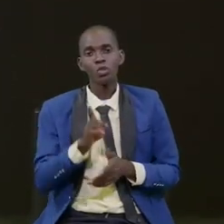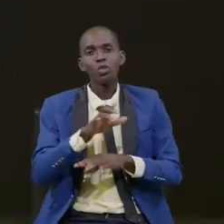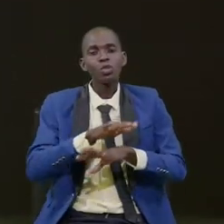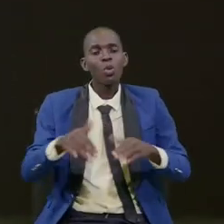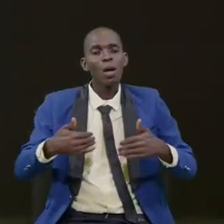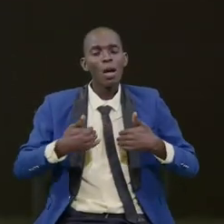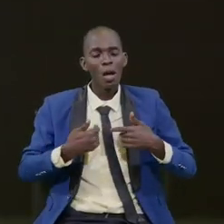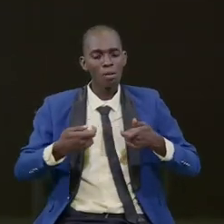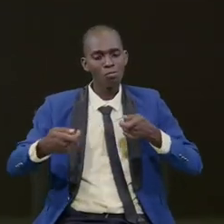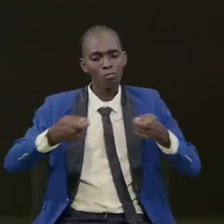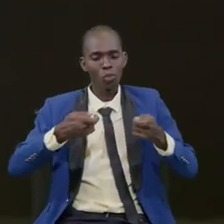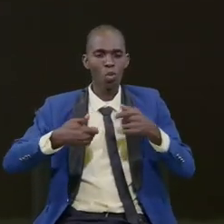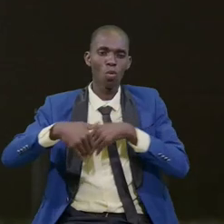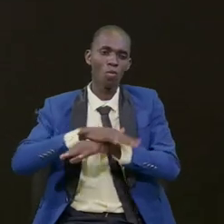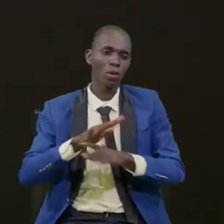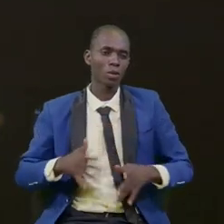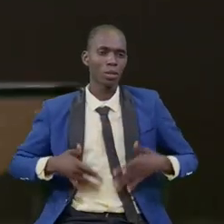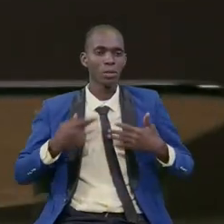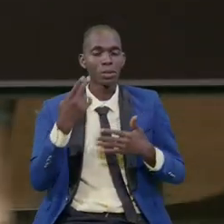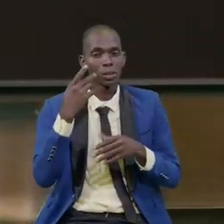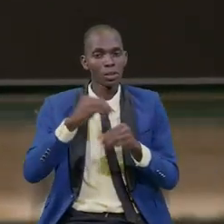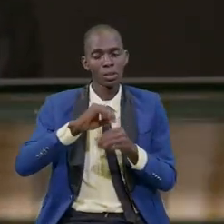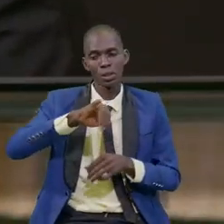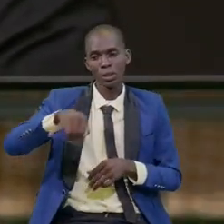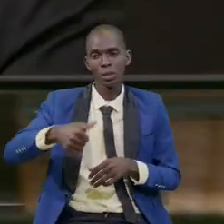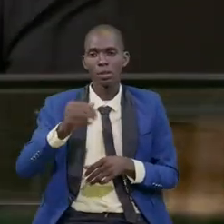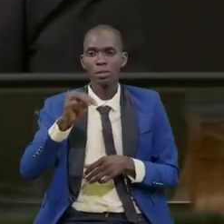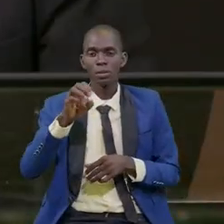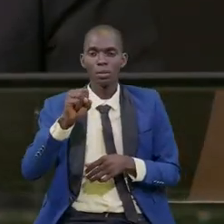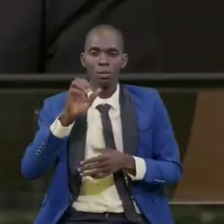pas le contrôle sur ta langue. Chapitre 3.